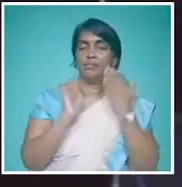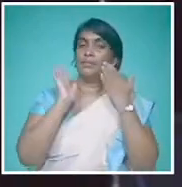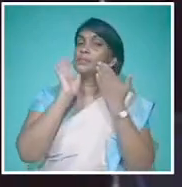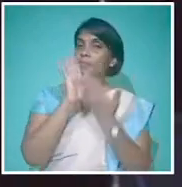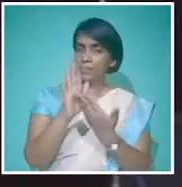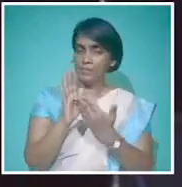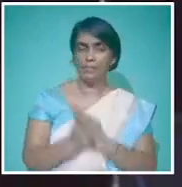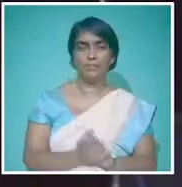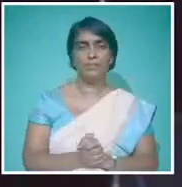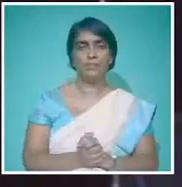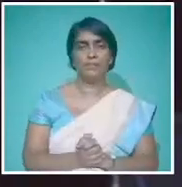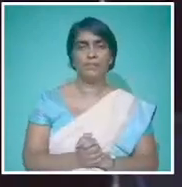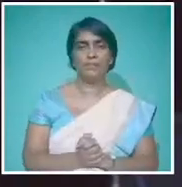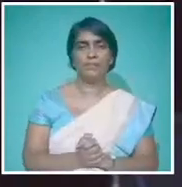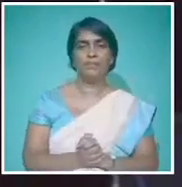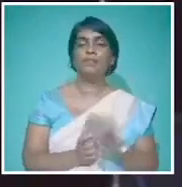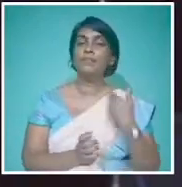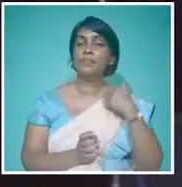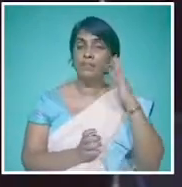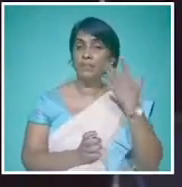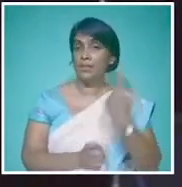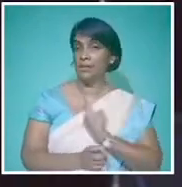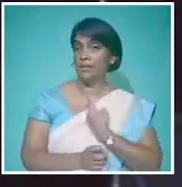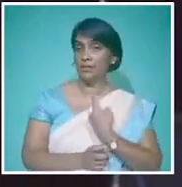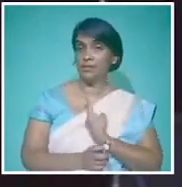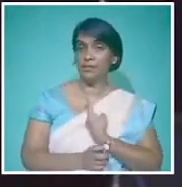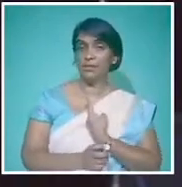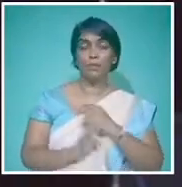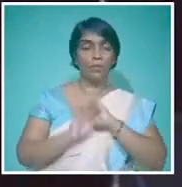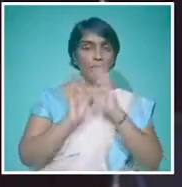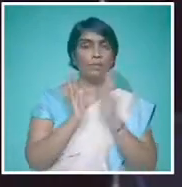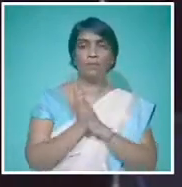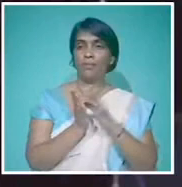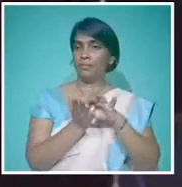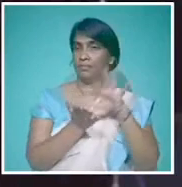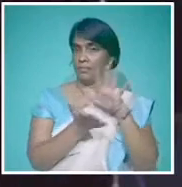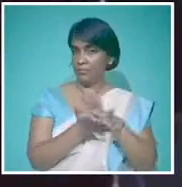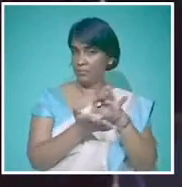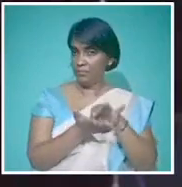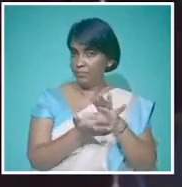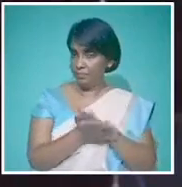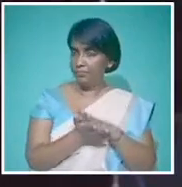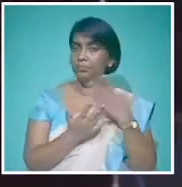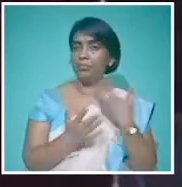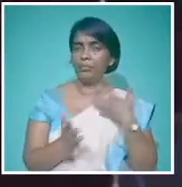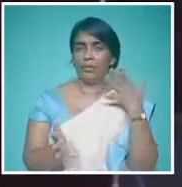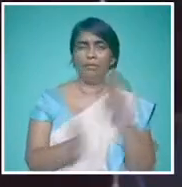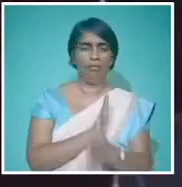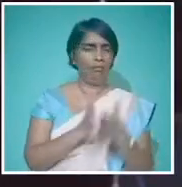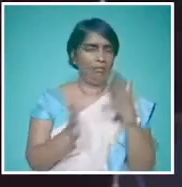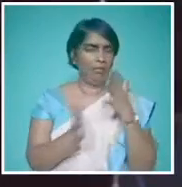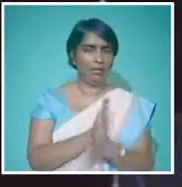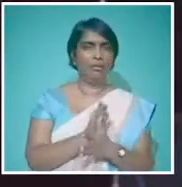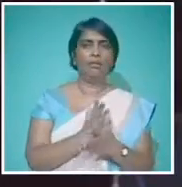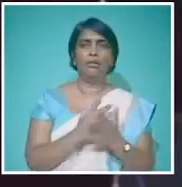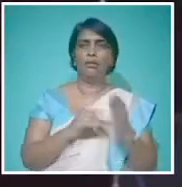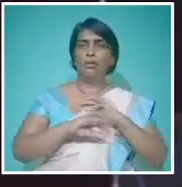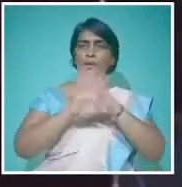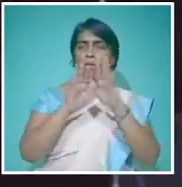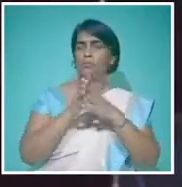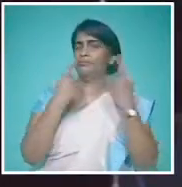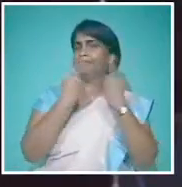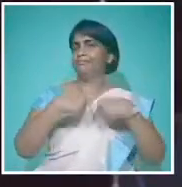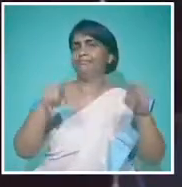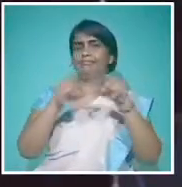අපි යෝජනා කළේ. විශේෂයෙන්ම තනි පුද්ගලයෙක් විසින් සියලු තීරණ අරගන්නවා, අරගෙන ඒවා වරදිනවා, වැරදුනාම සියලු දෙනාට